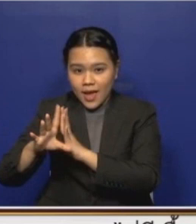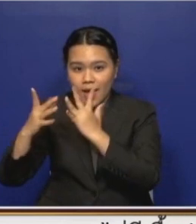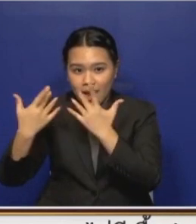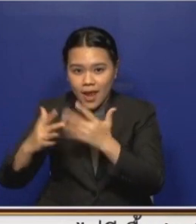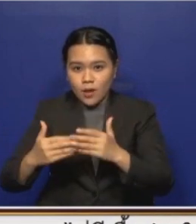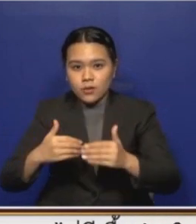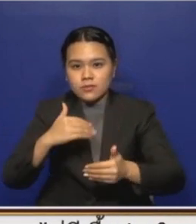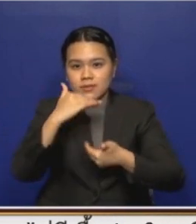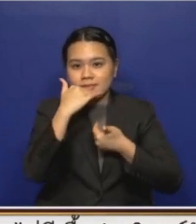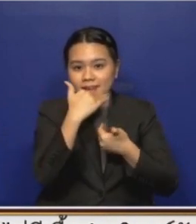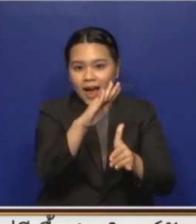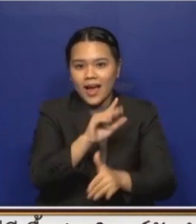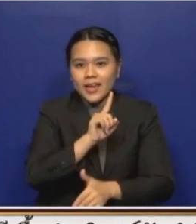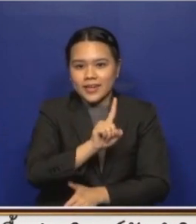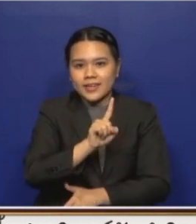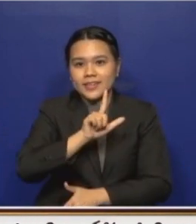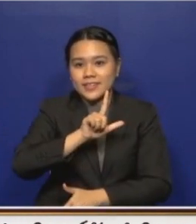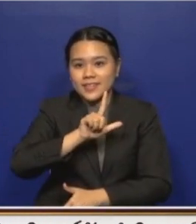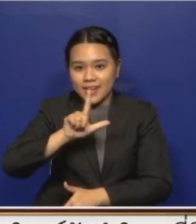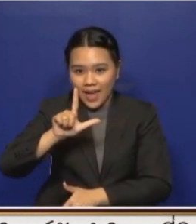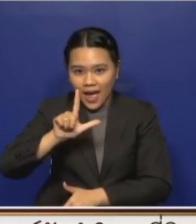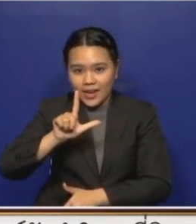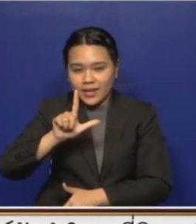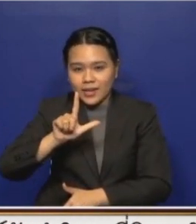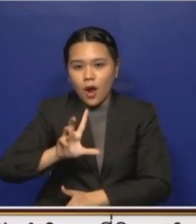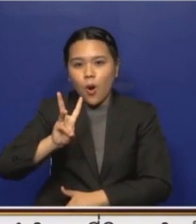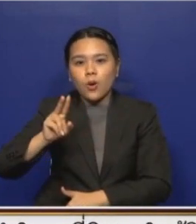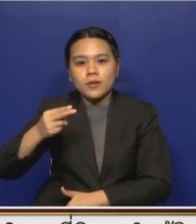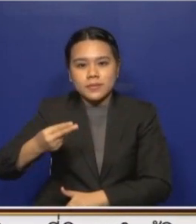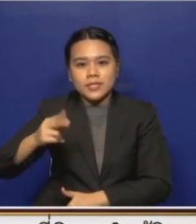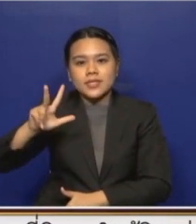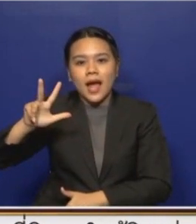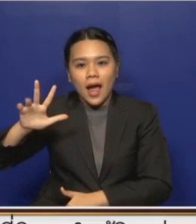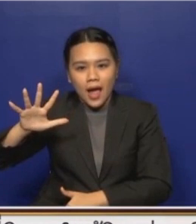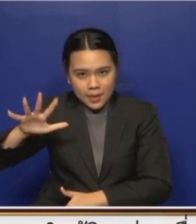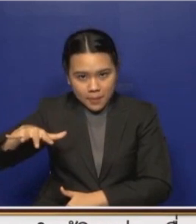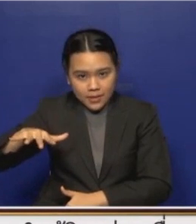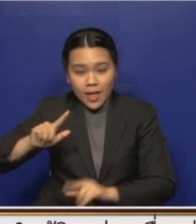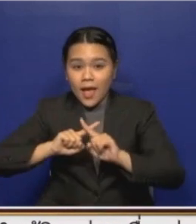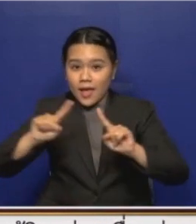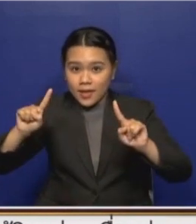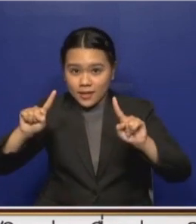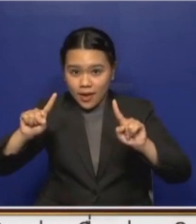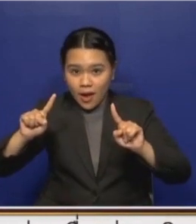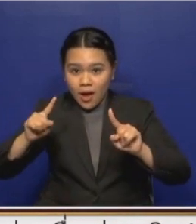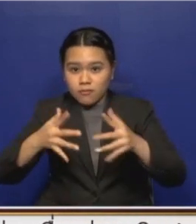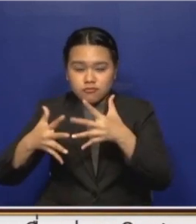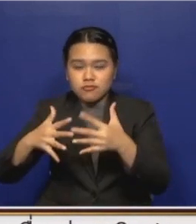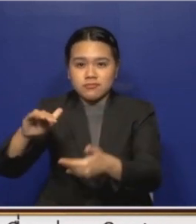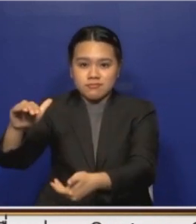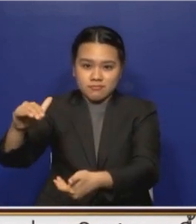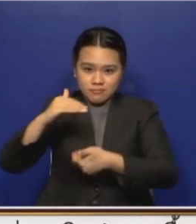ฮะแต่เรานำเข้าสินค้าจากอเมริกาเพียง 466,000 ล้านฮะตัวสีเขียว